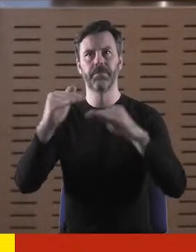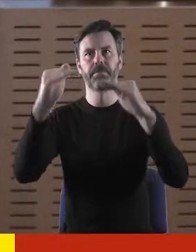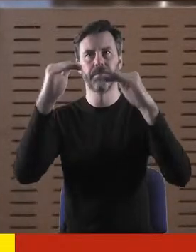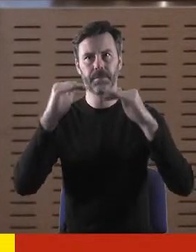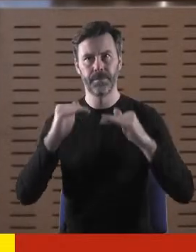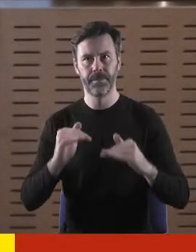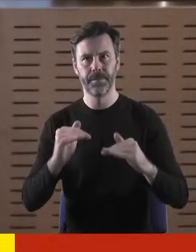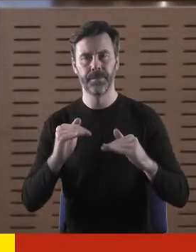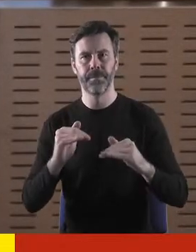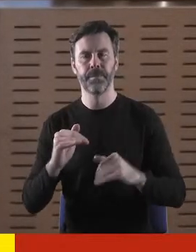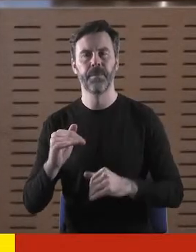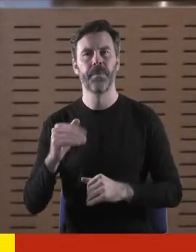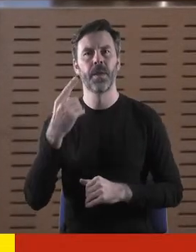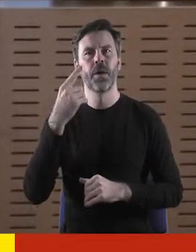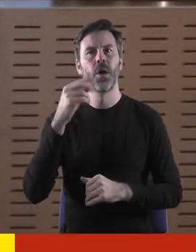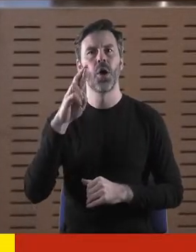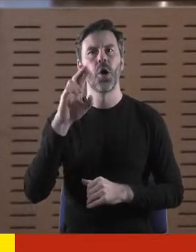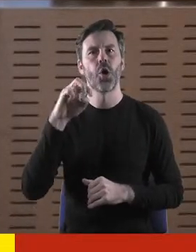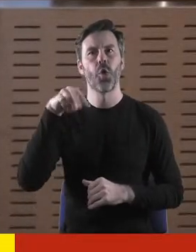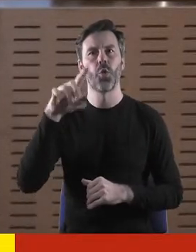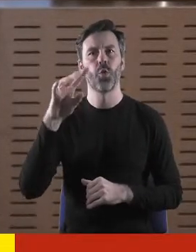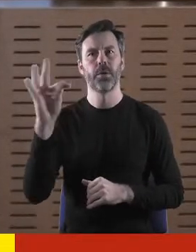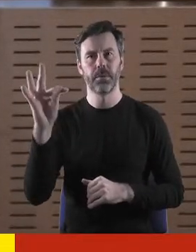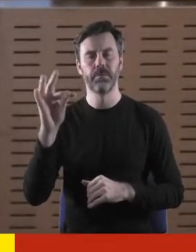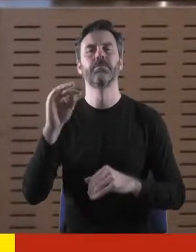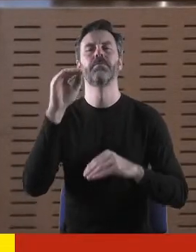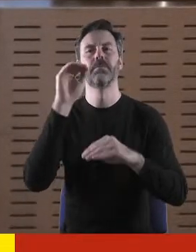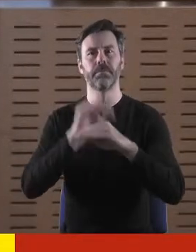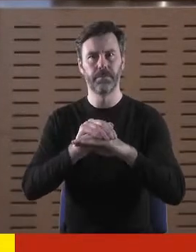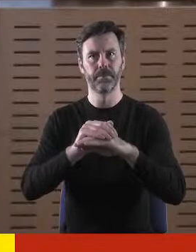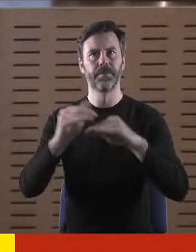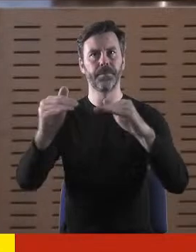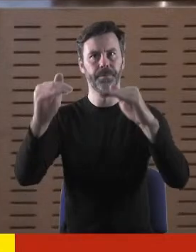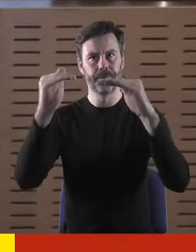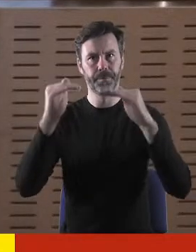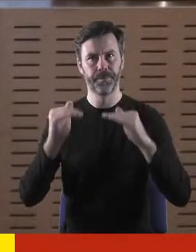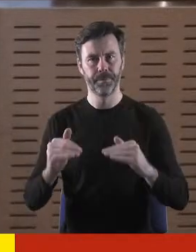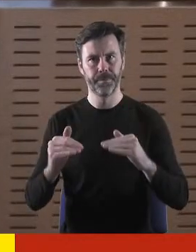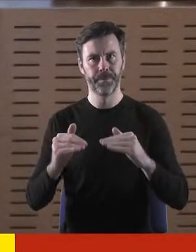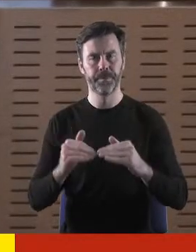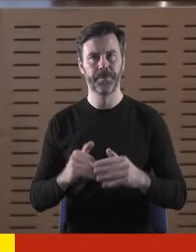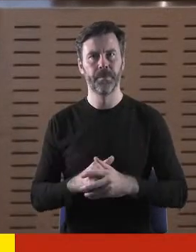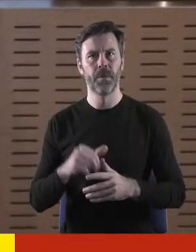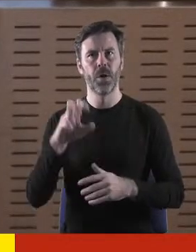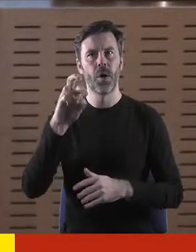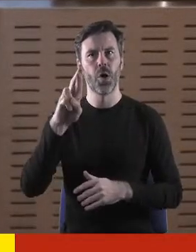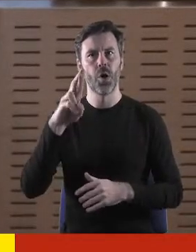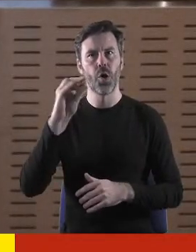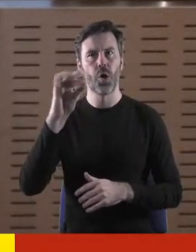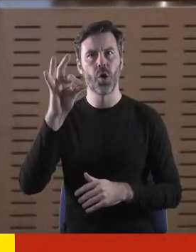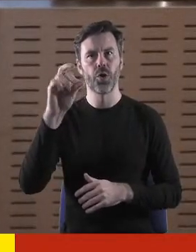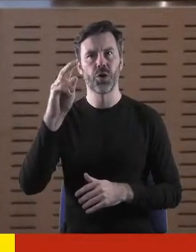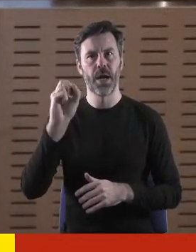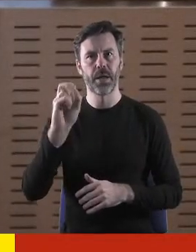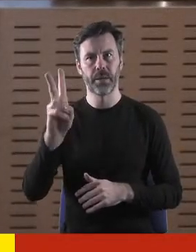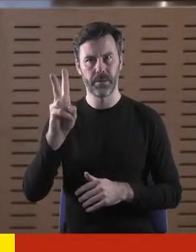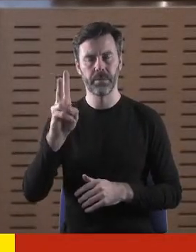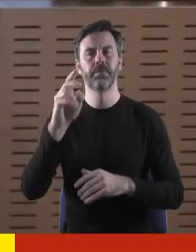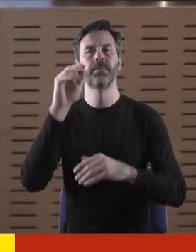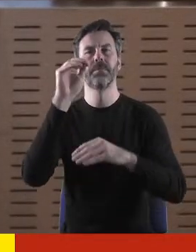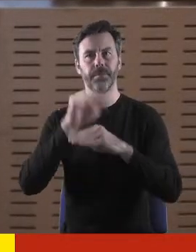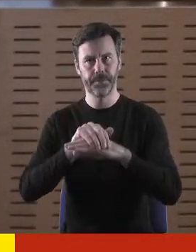Dziękuję. Pan radny Dariusz Rogut. Jestem za. Pani radna Halina Rosiak. Jestem